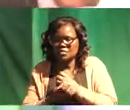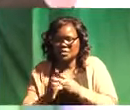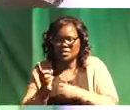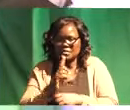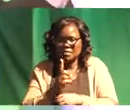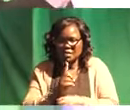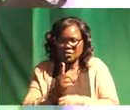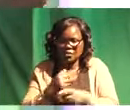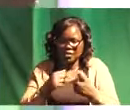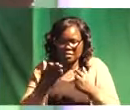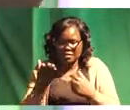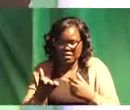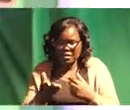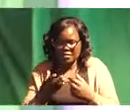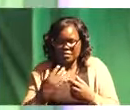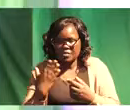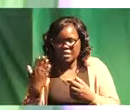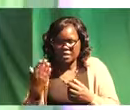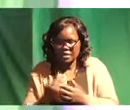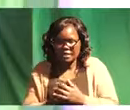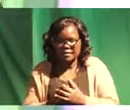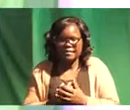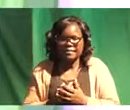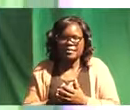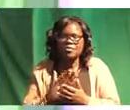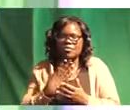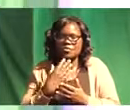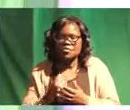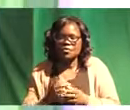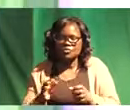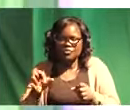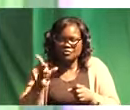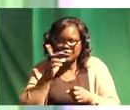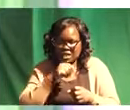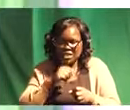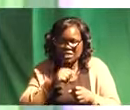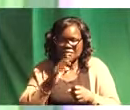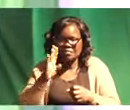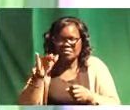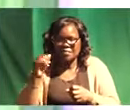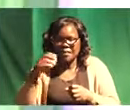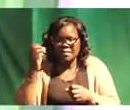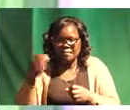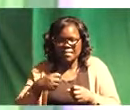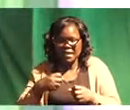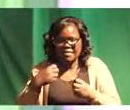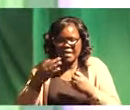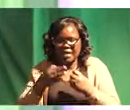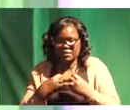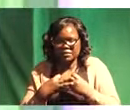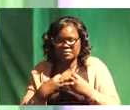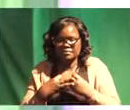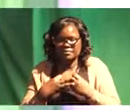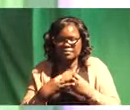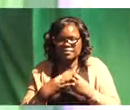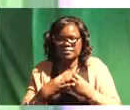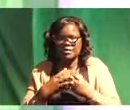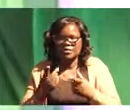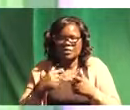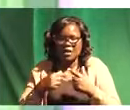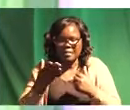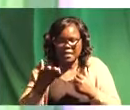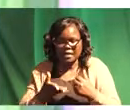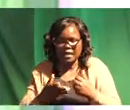huyu atarudi hapa kwa hiyo maneno. Tunataka kuikamilisha kufikia mwezi wa 8. Mimi nitarudi